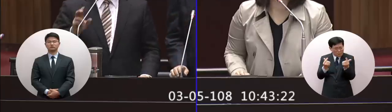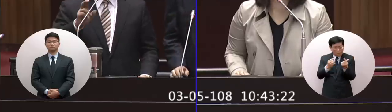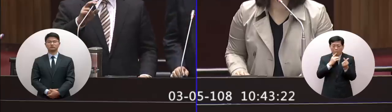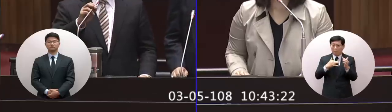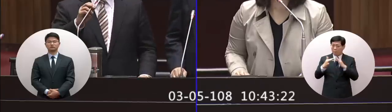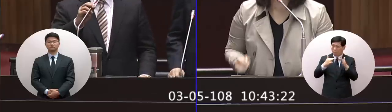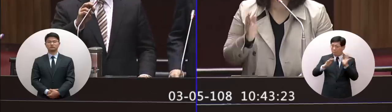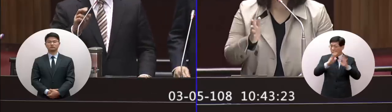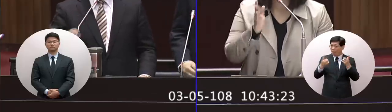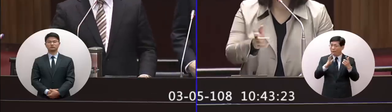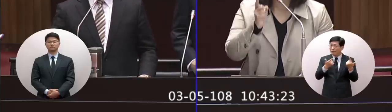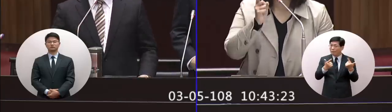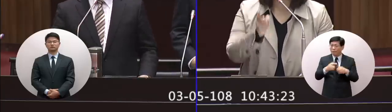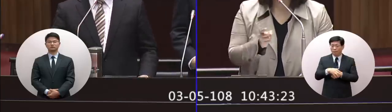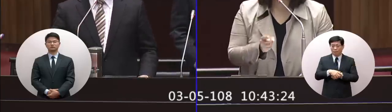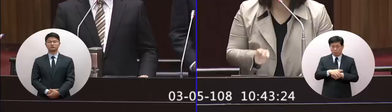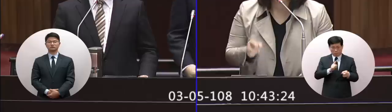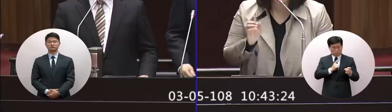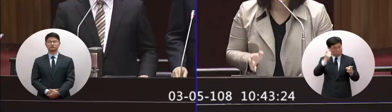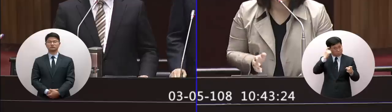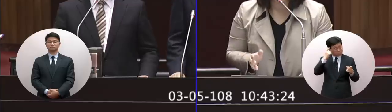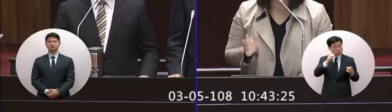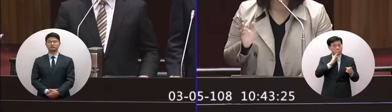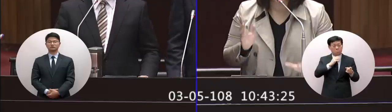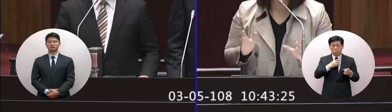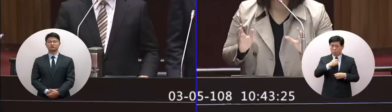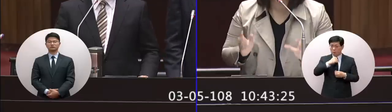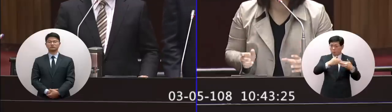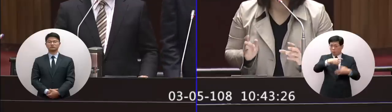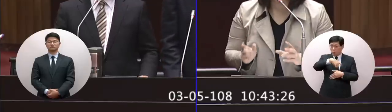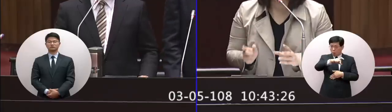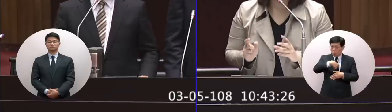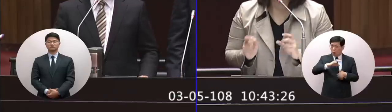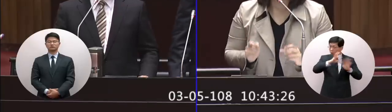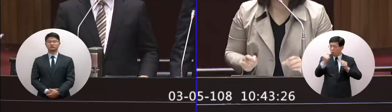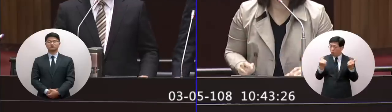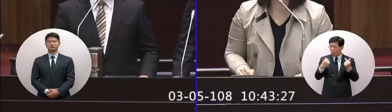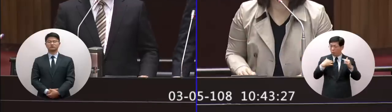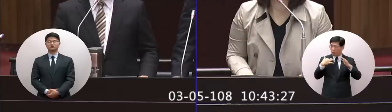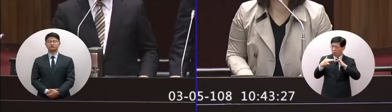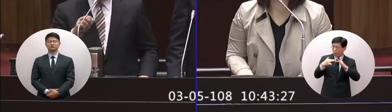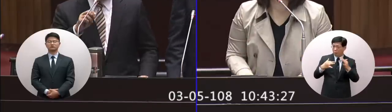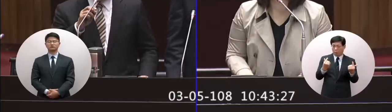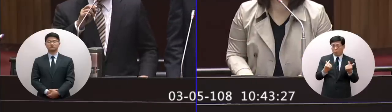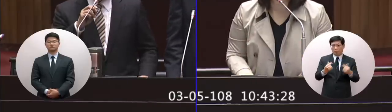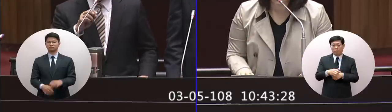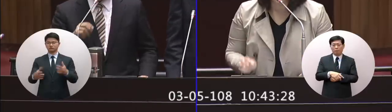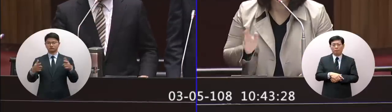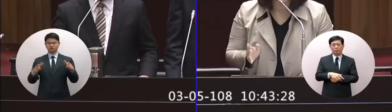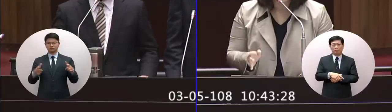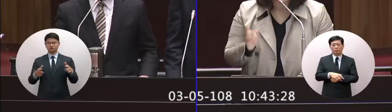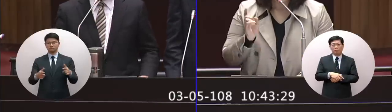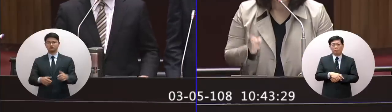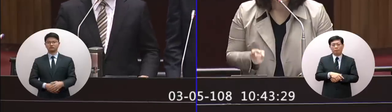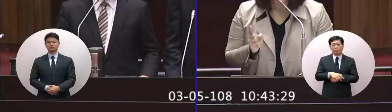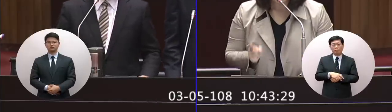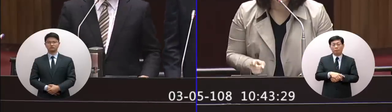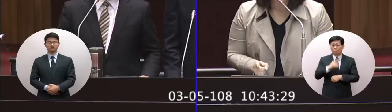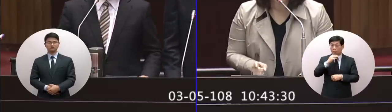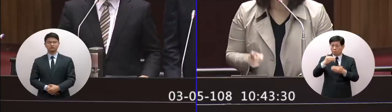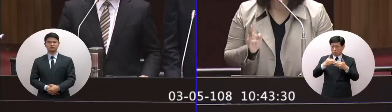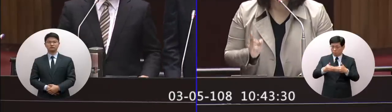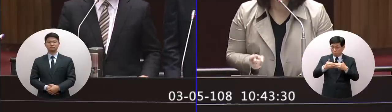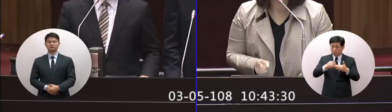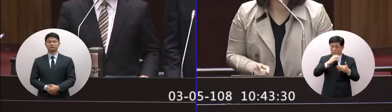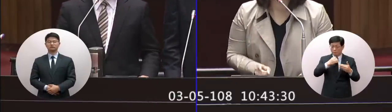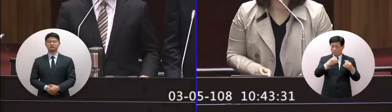状态？因为这个是不是你的认知？就是说，现在两岸的状态已经是准战争的状态？ 不是， 不是。OK， 中共武力